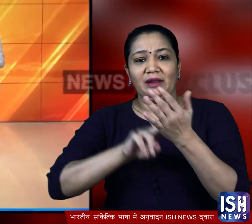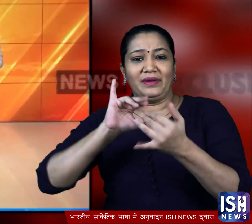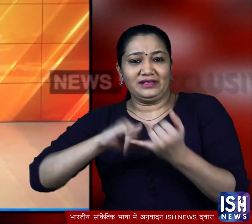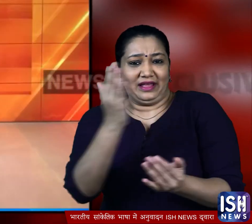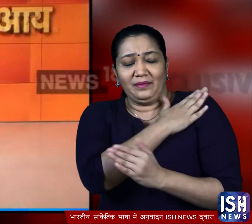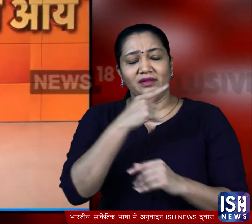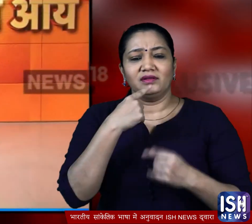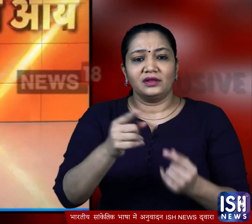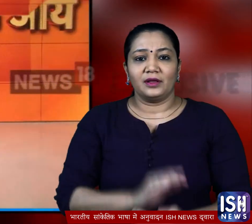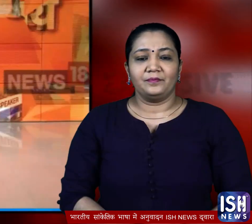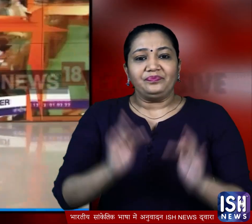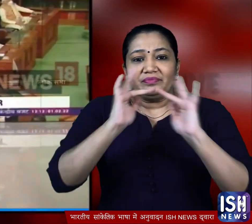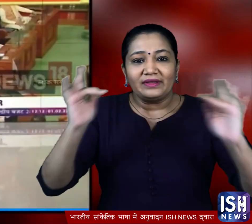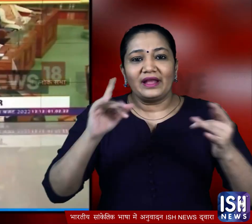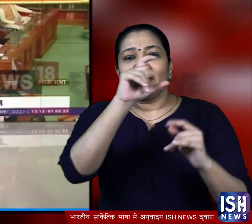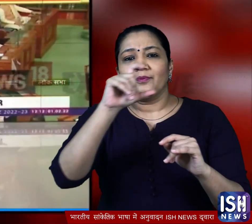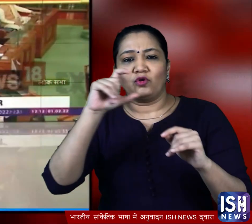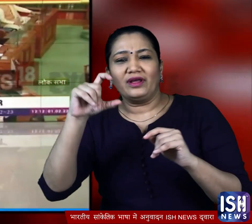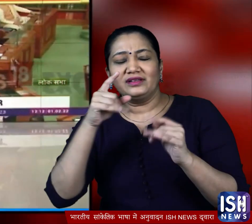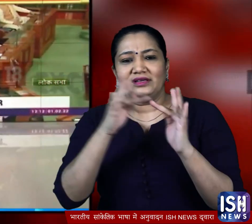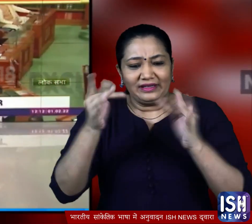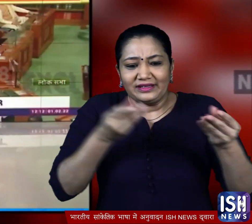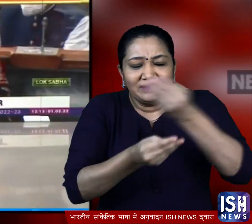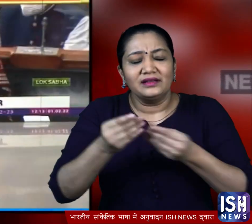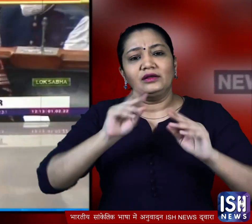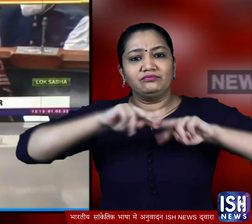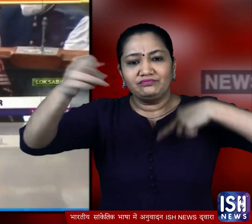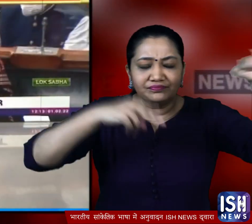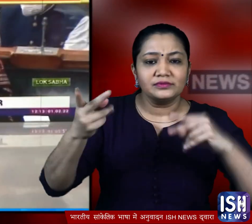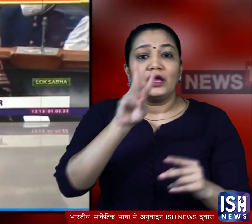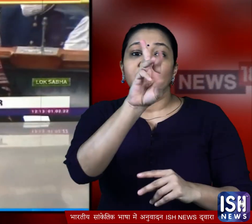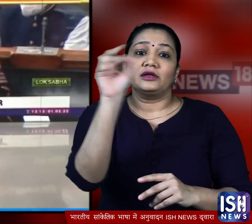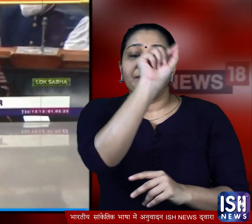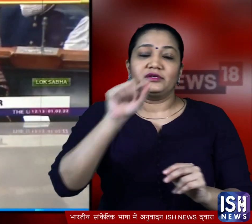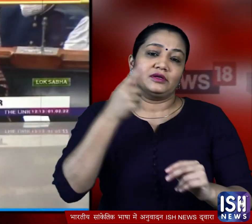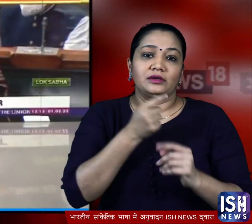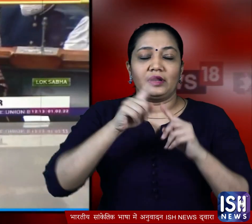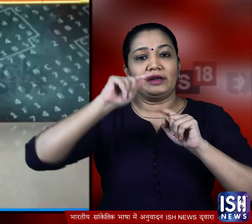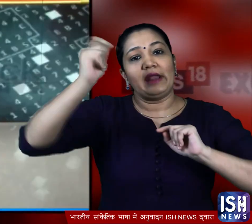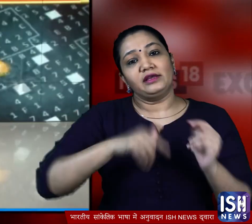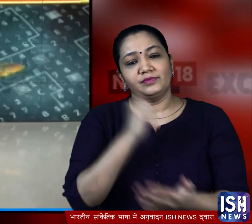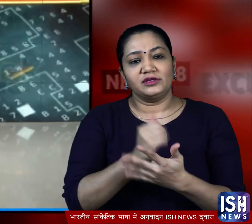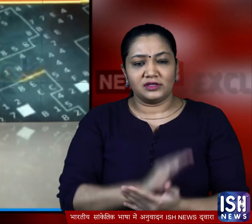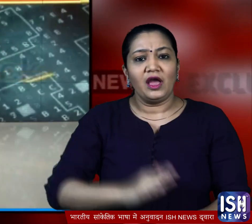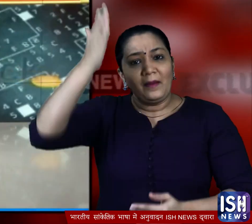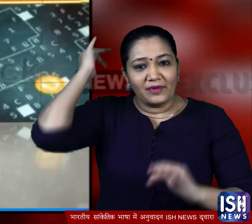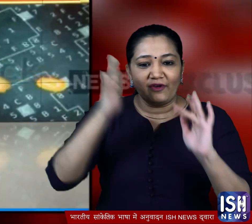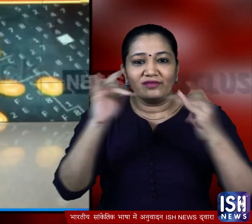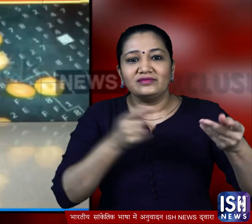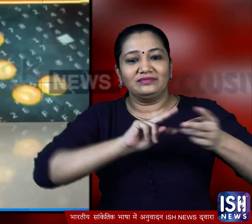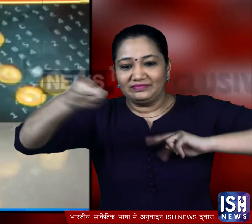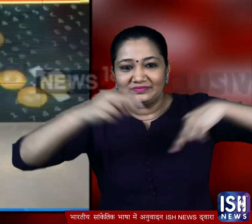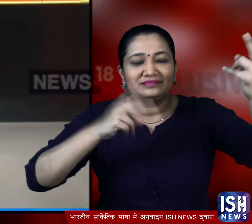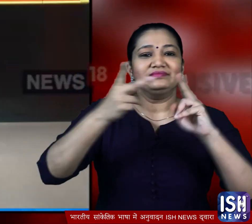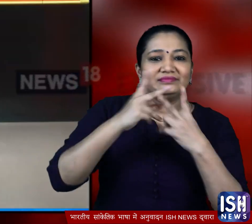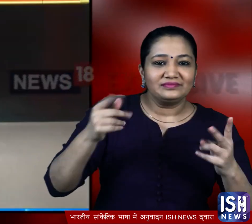ने ऐलान किया कि क्रिप्टो करेंसी से होने वाली कमाई पर 30% टैक्स लगेगा। इससे पहले क्रिप्टो करेंसी या वर्चुअल डिजिटल